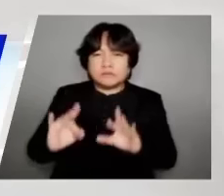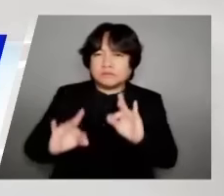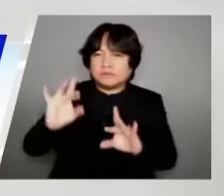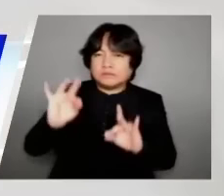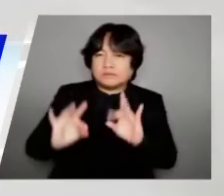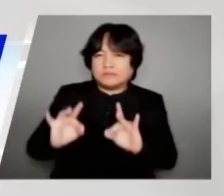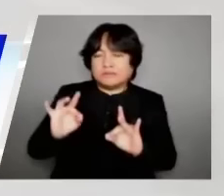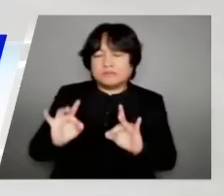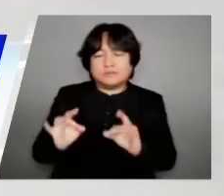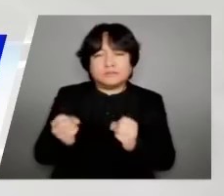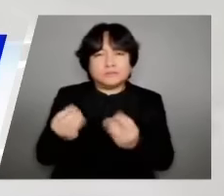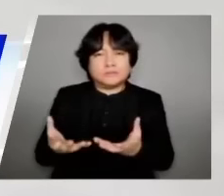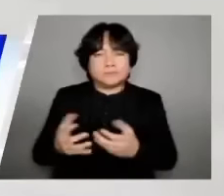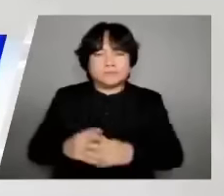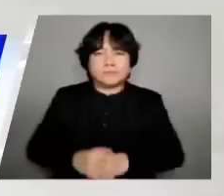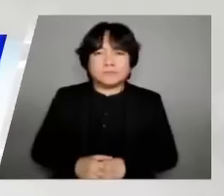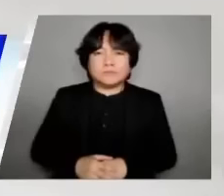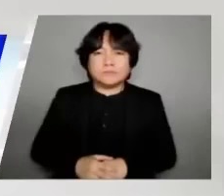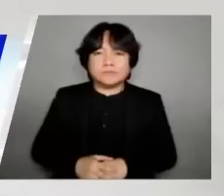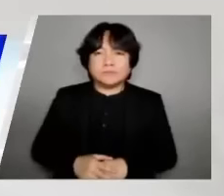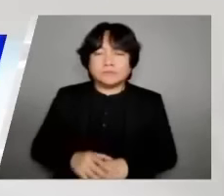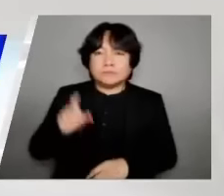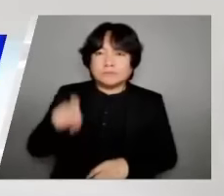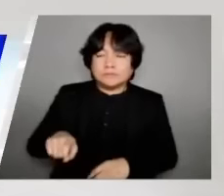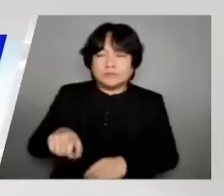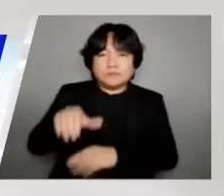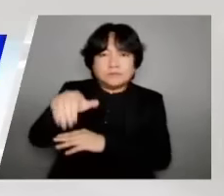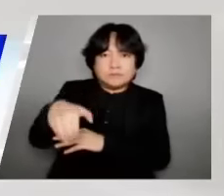Kinailangan na ngang gumamit ng payloader para malinis ito.